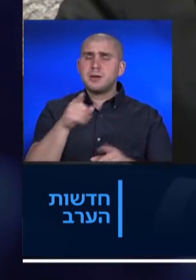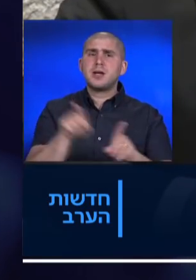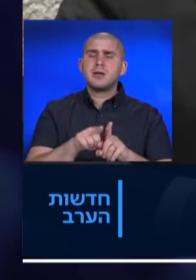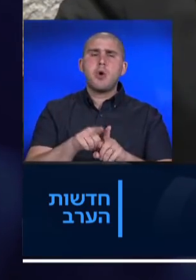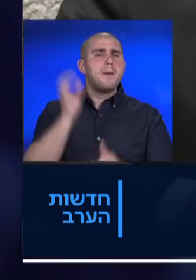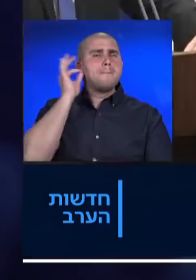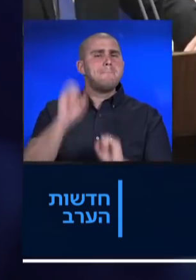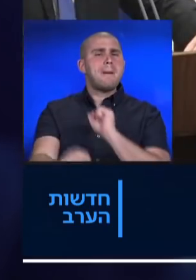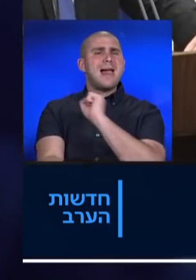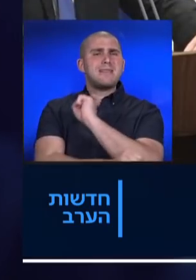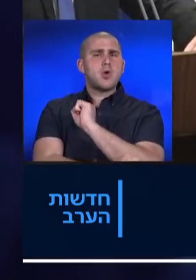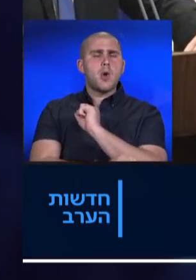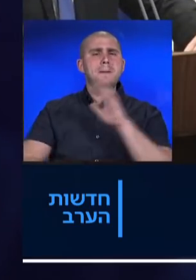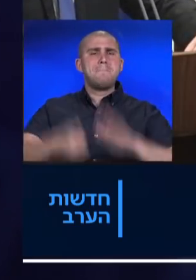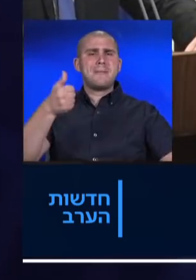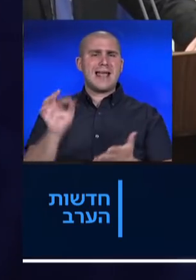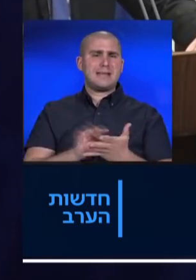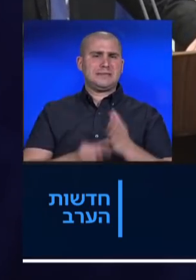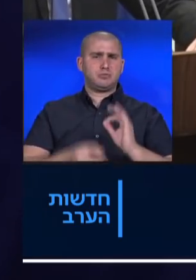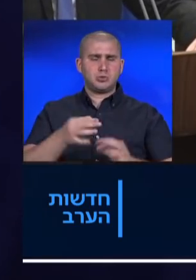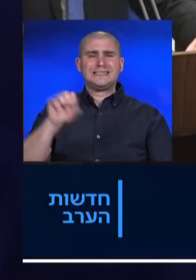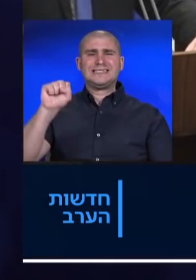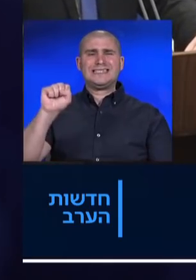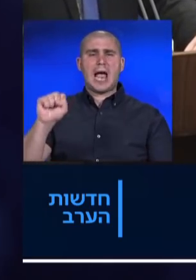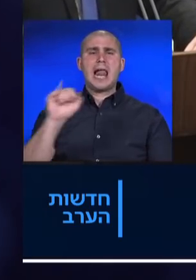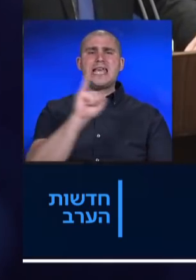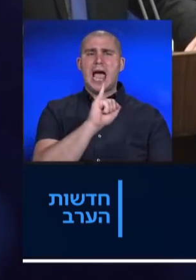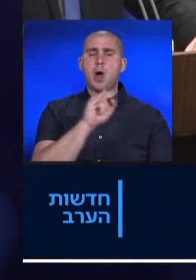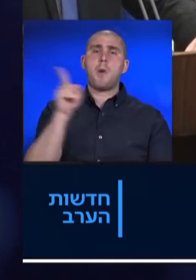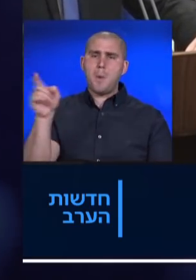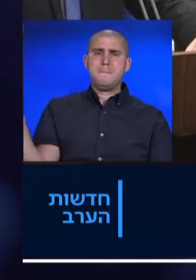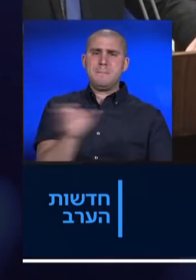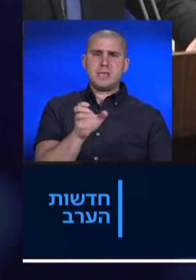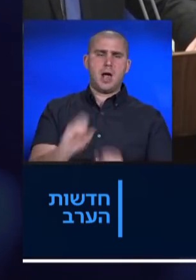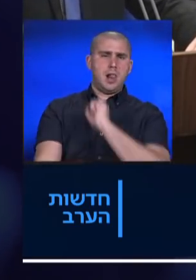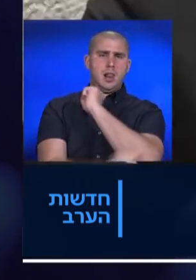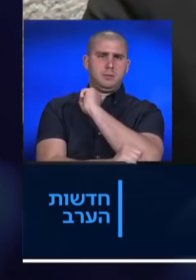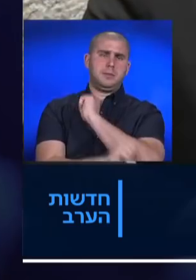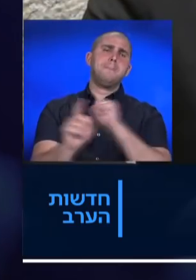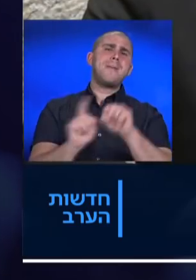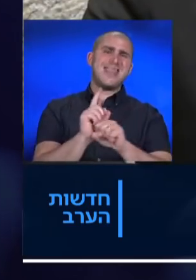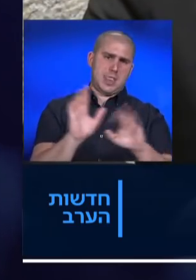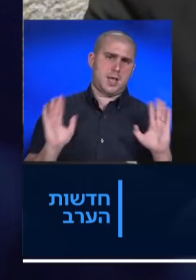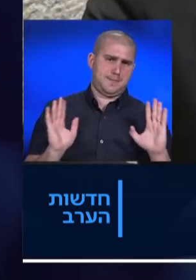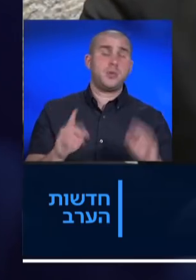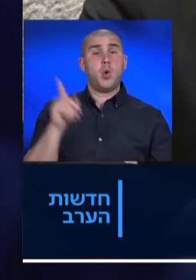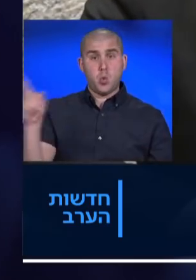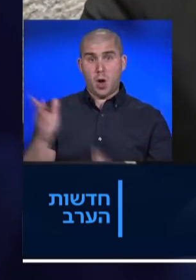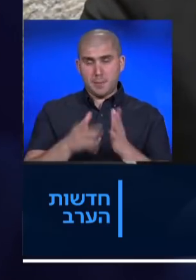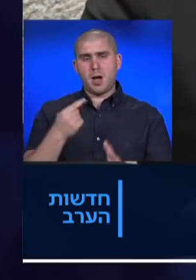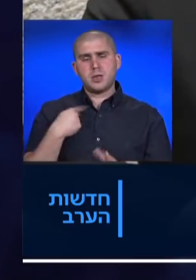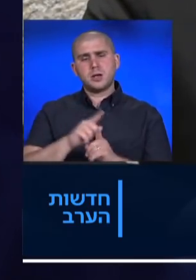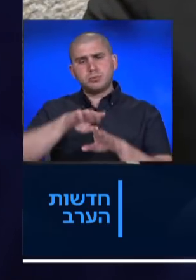מנכלית משרד המשפטים, סיגל יעקבי, שהוא מינה אותה לממלאת המקום בינתיים. אז הוא אומר, אני מכפיף את הפרקליטות